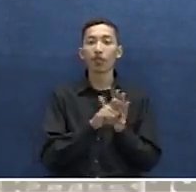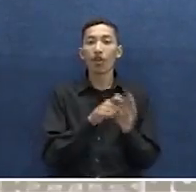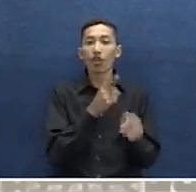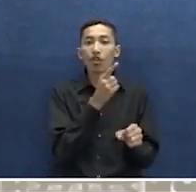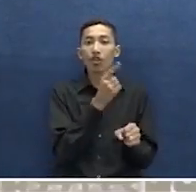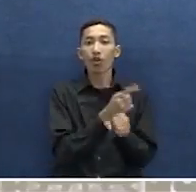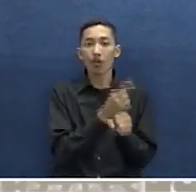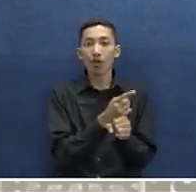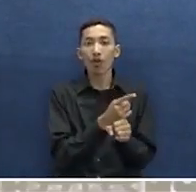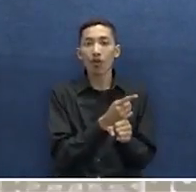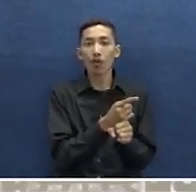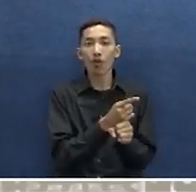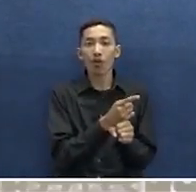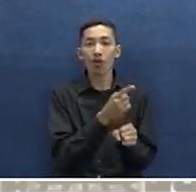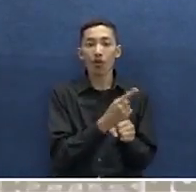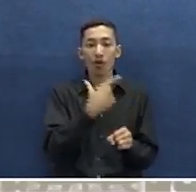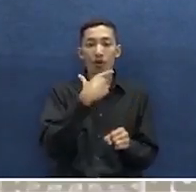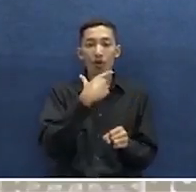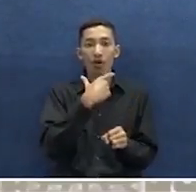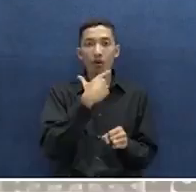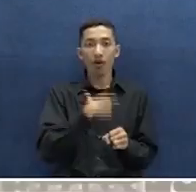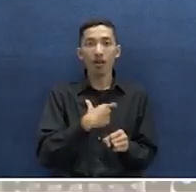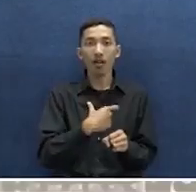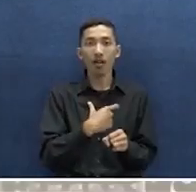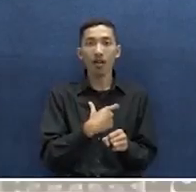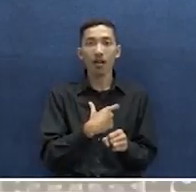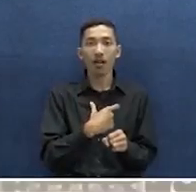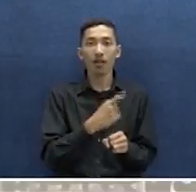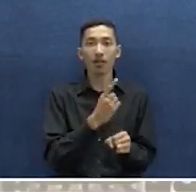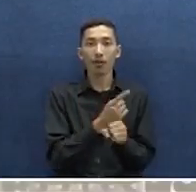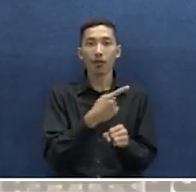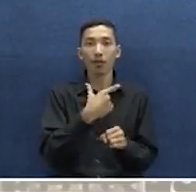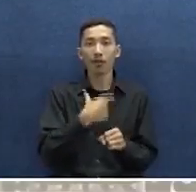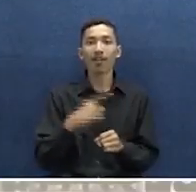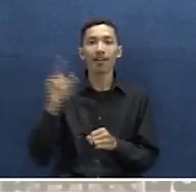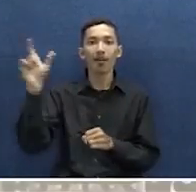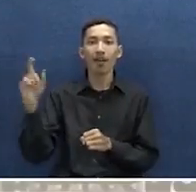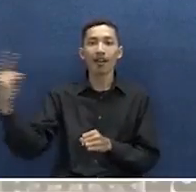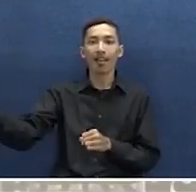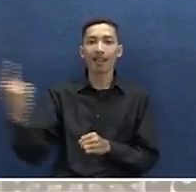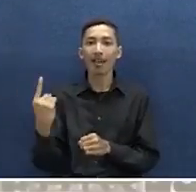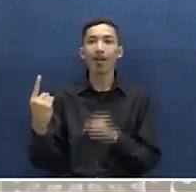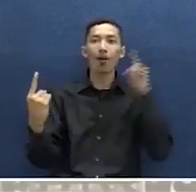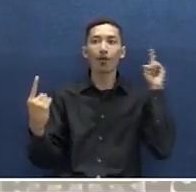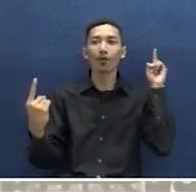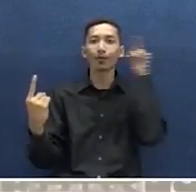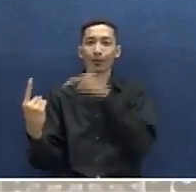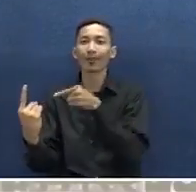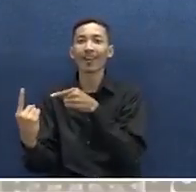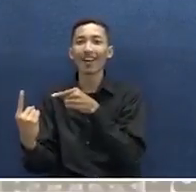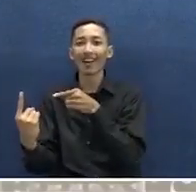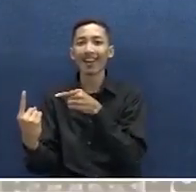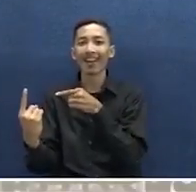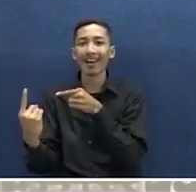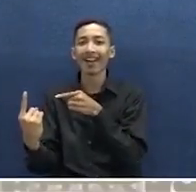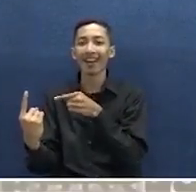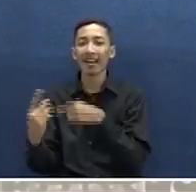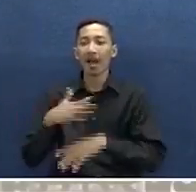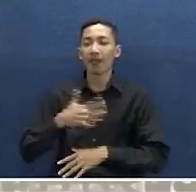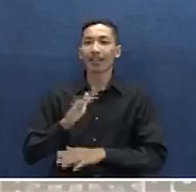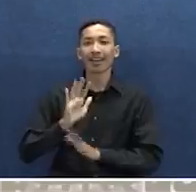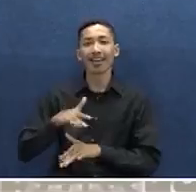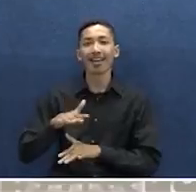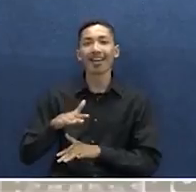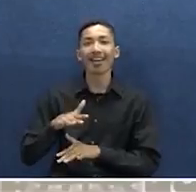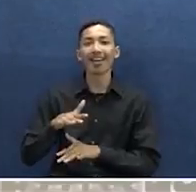kita yakin bahwa yang kasih rezeki kita yang mendatangkan customer yang mendatangkan pembelian itu adalah Allah Kita nggak akan pernah khawatir enggak